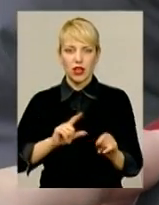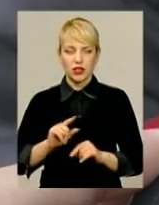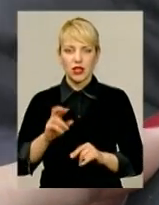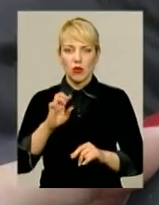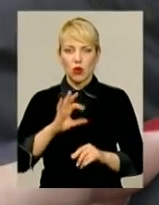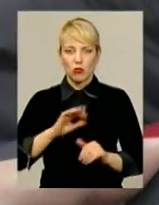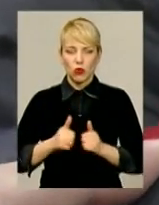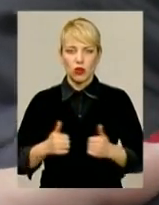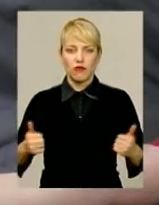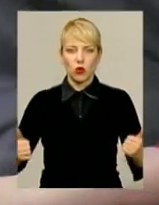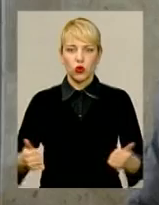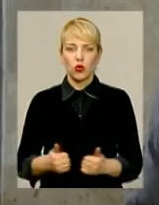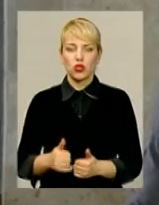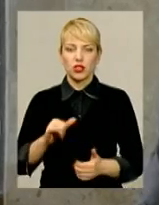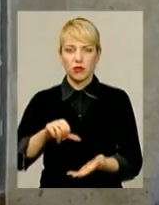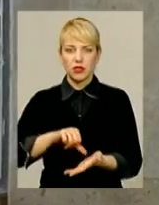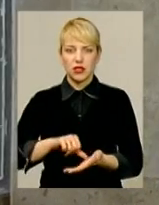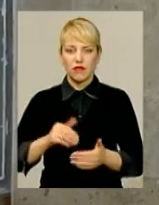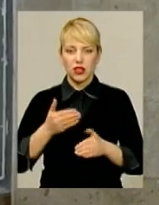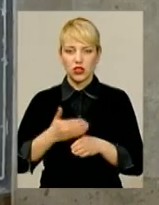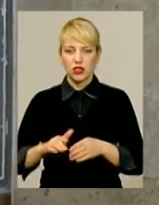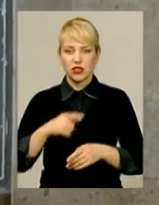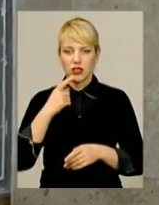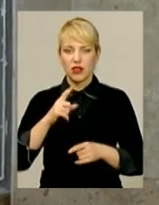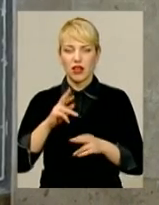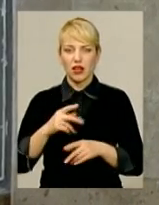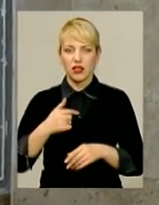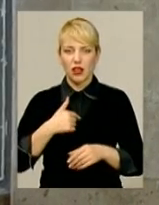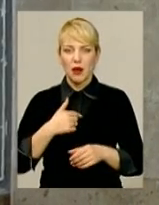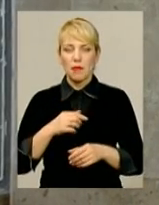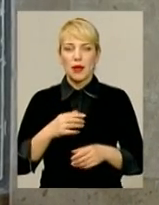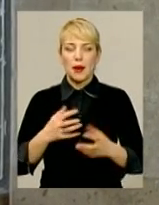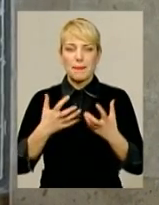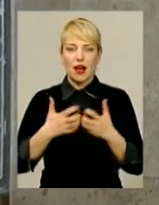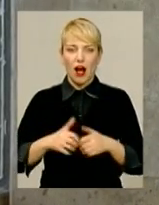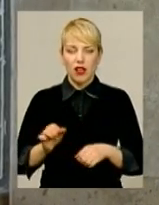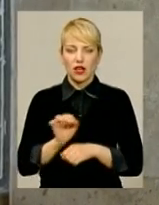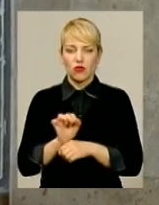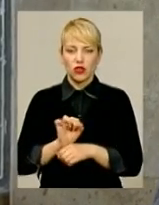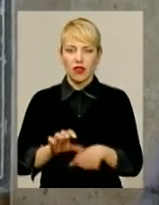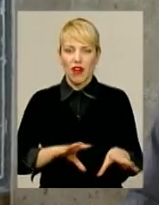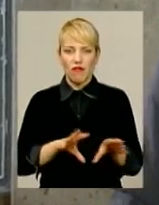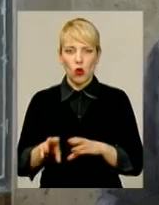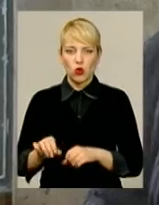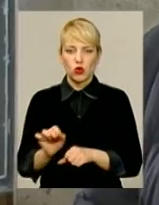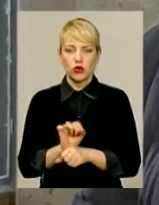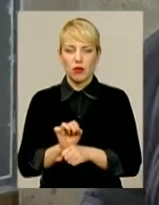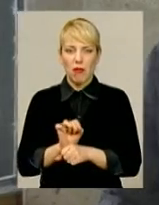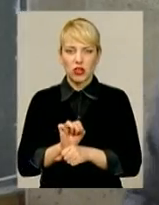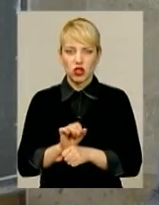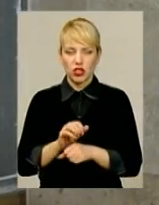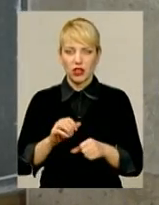вже в оточенні. Представник частини сказав, що так як я механік, водій евакуаційної машини, я не міг приймати